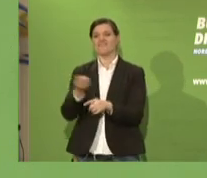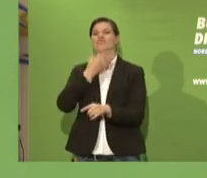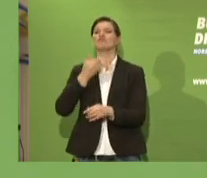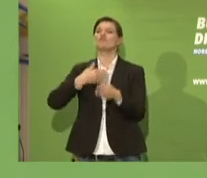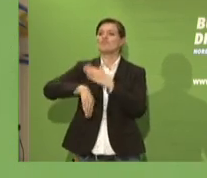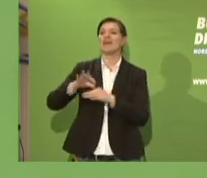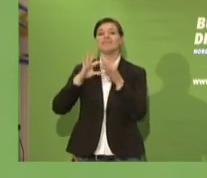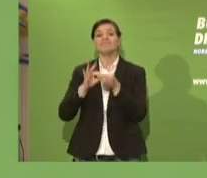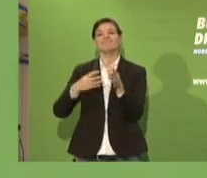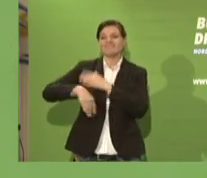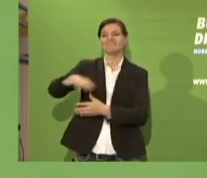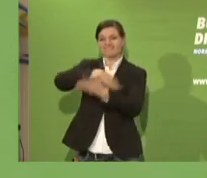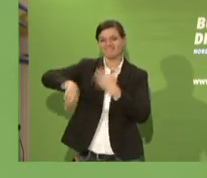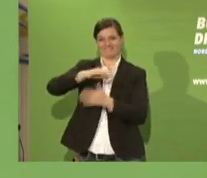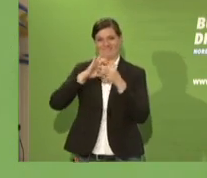ergrünen.